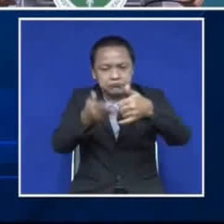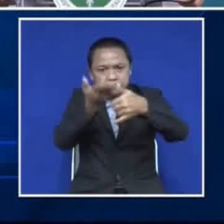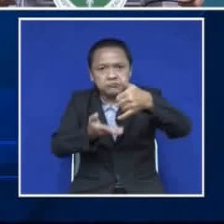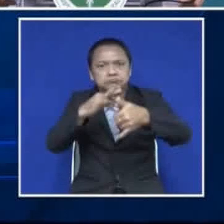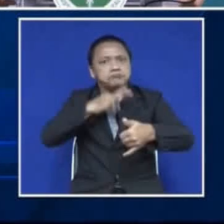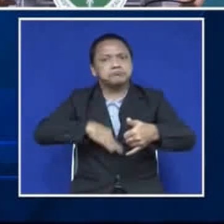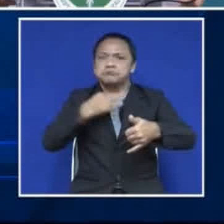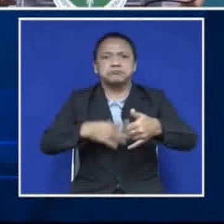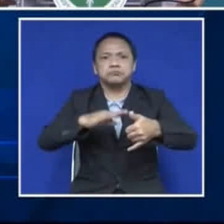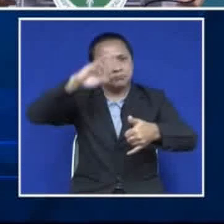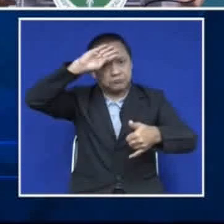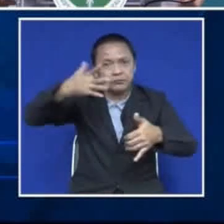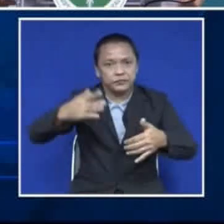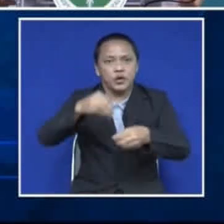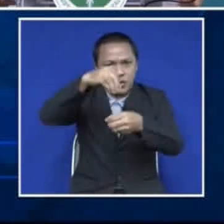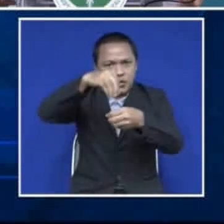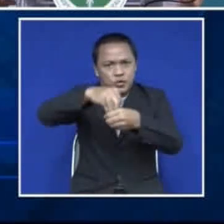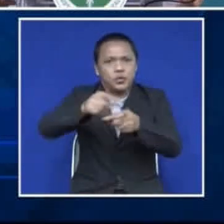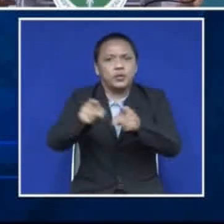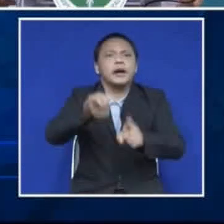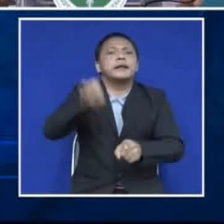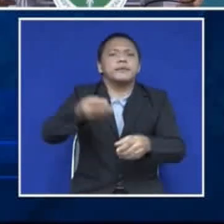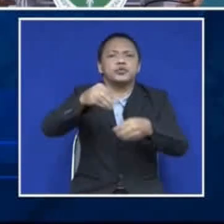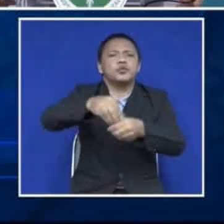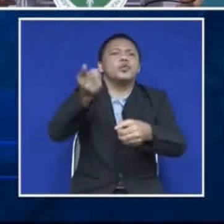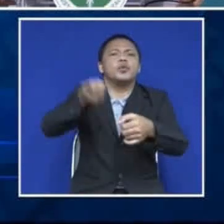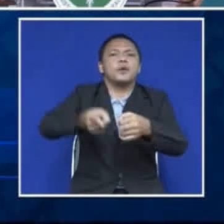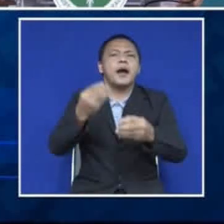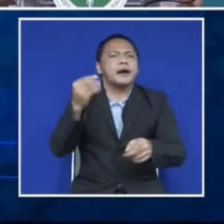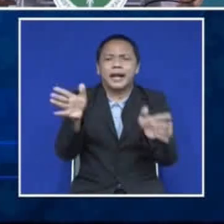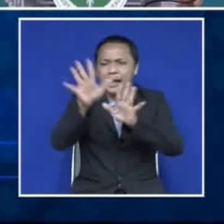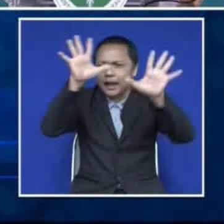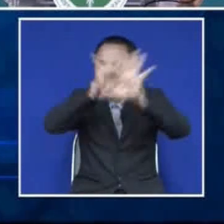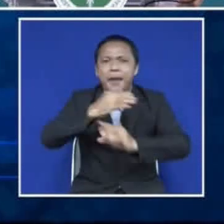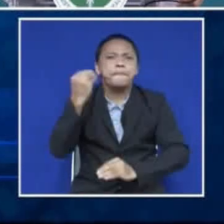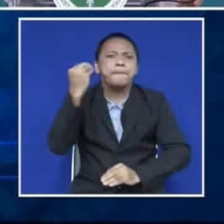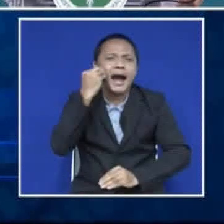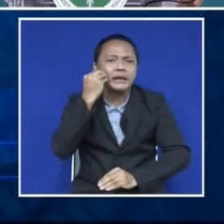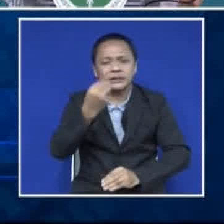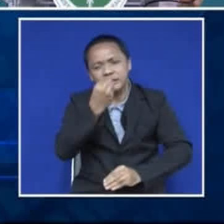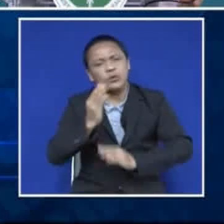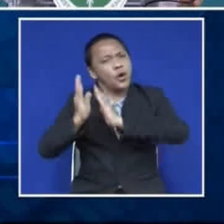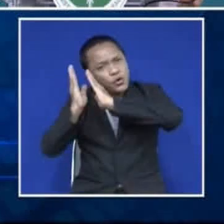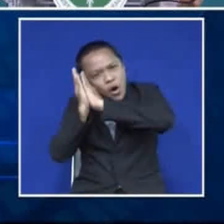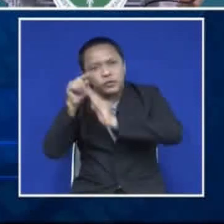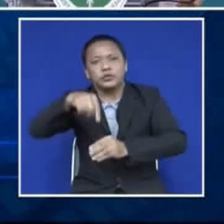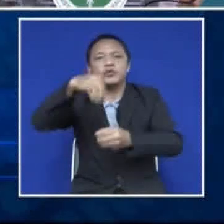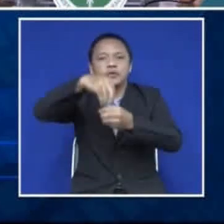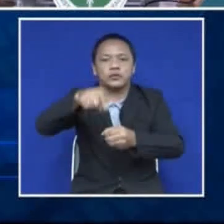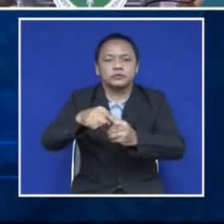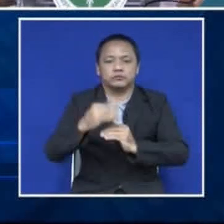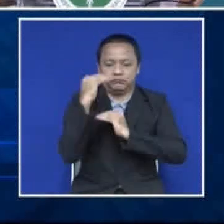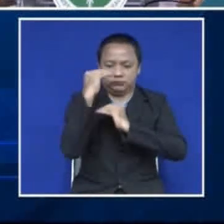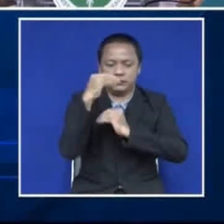กลางกุ้งตรวจ 861รายพบติดเชื้อ 412รายแล้วก็เมื่อ 19ธันวาคมตรวจไป 1400กว่า